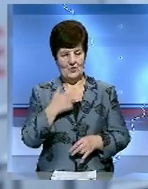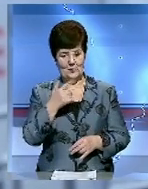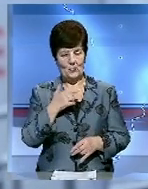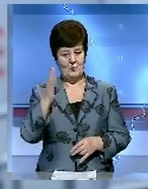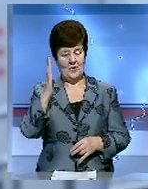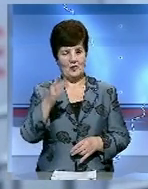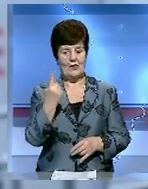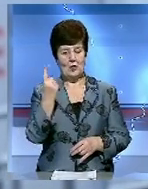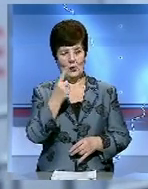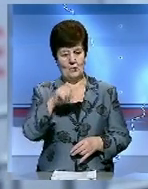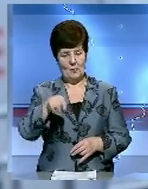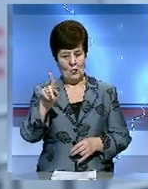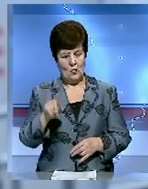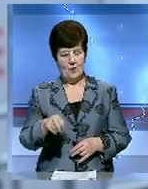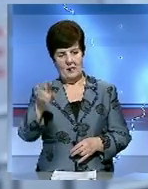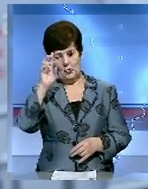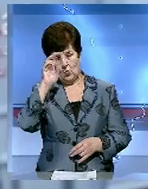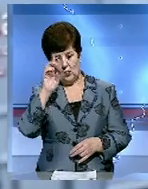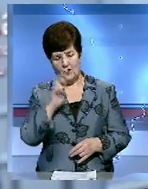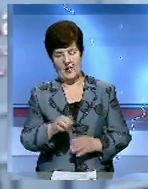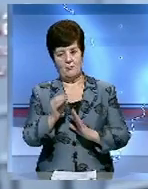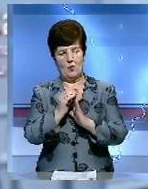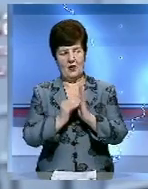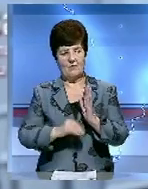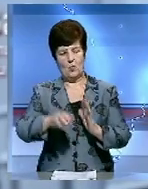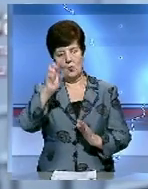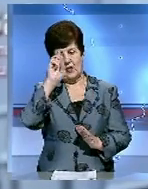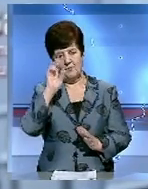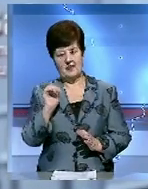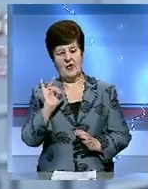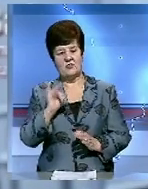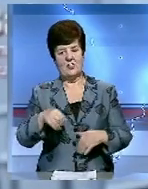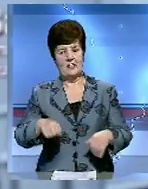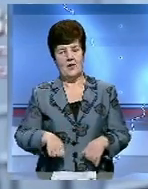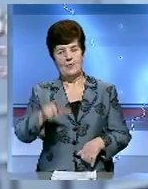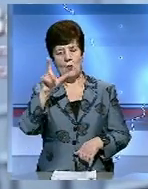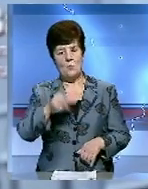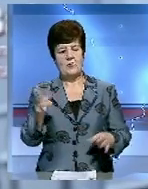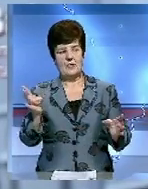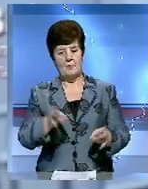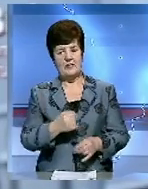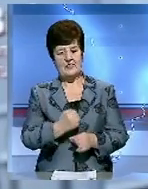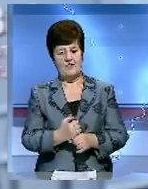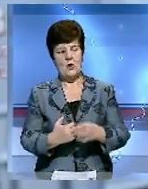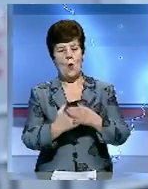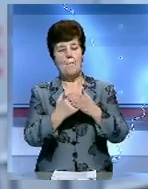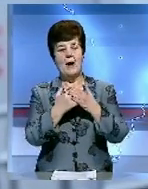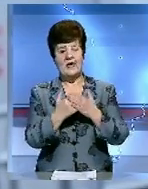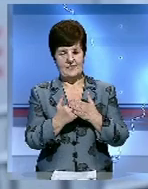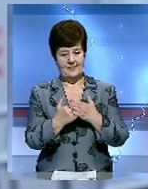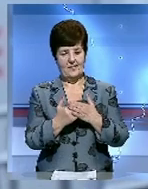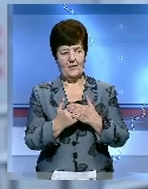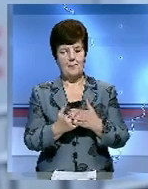1 pentru guvern, pentru toate programele guvernamentale, și drepturile omului ar trebui să fie o bază